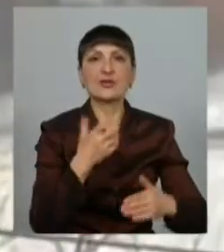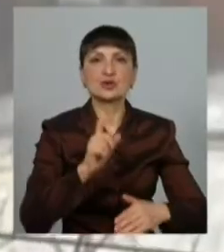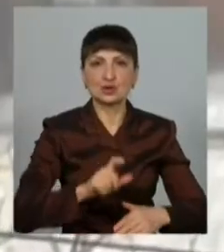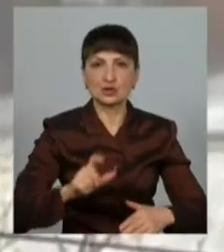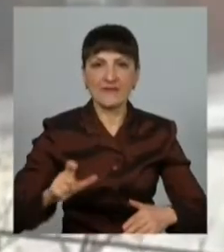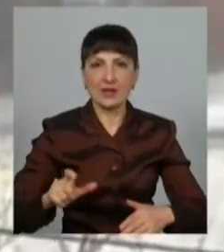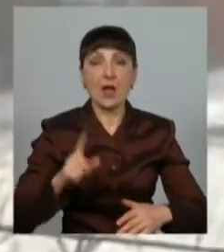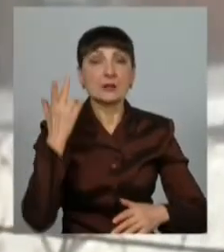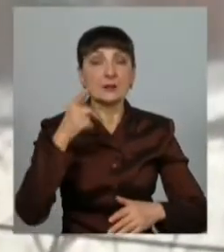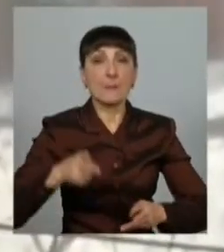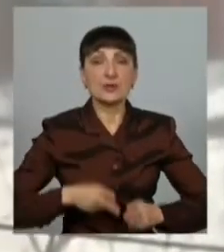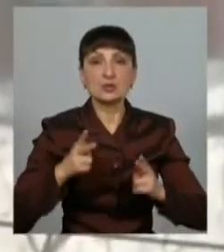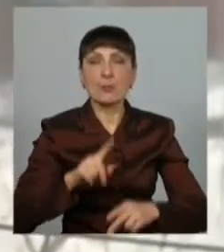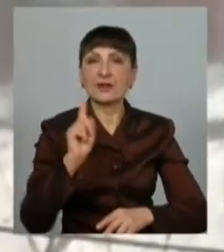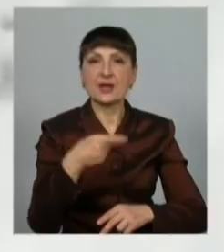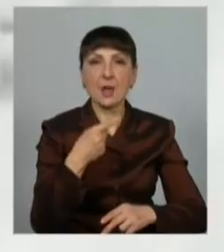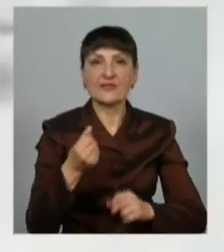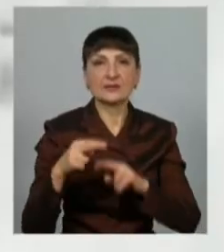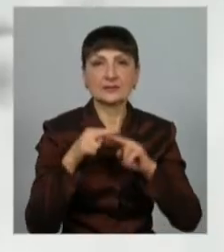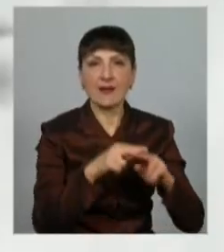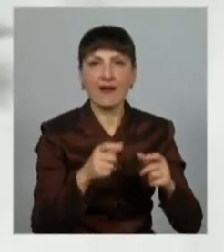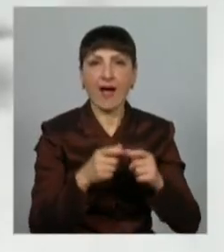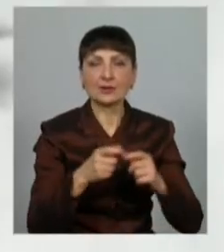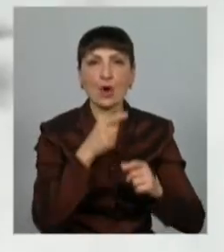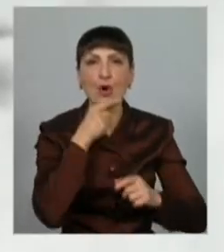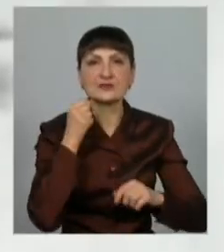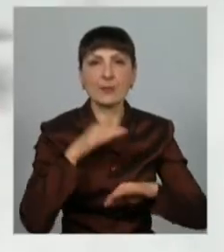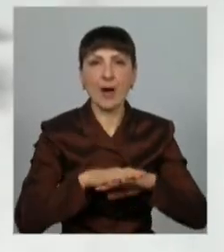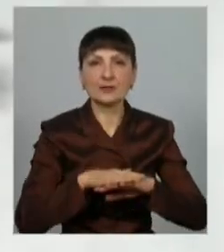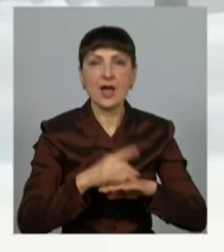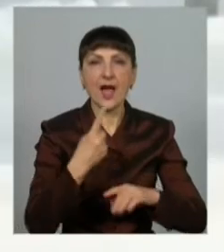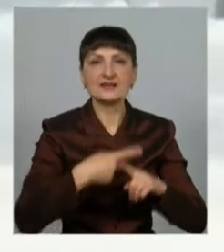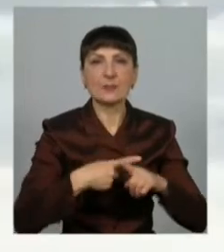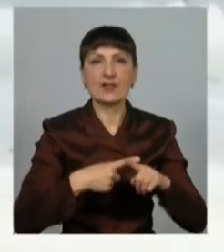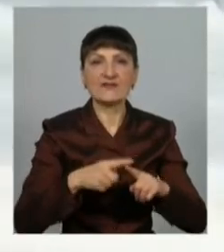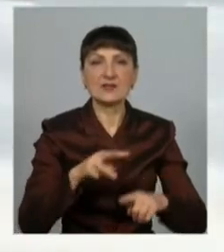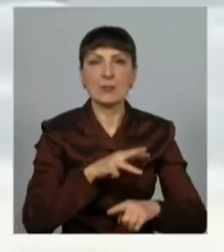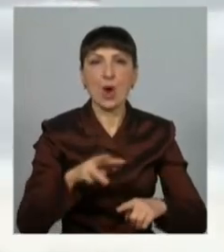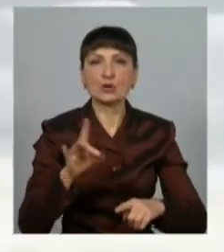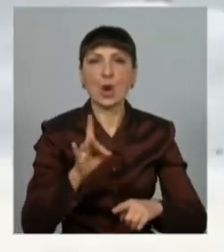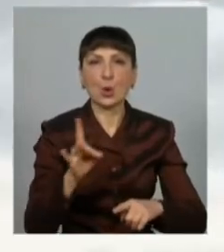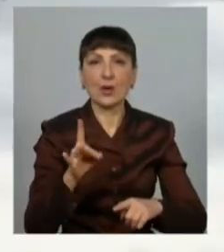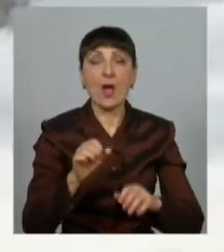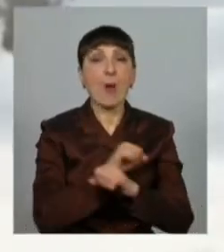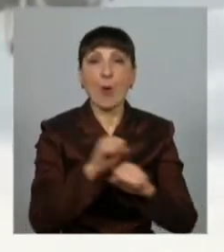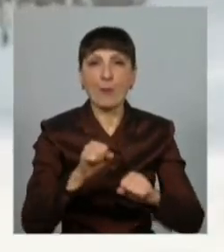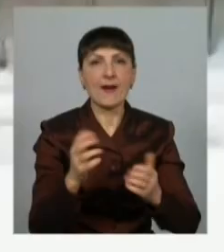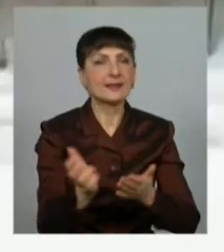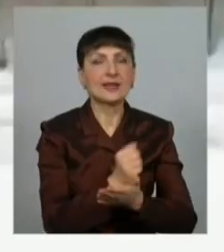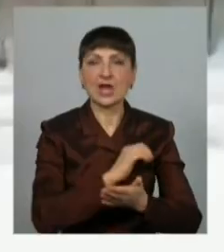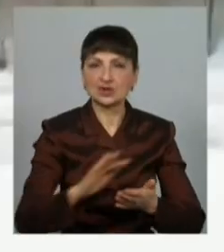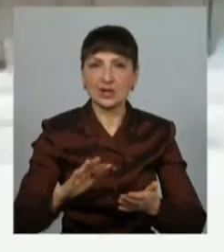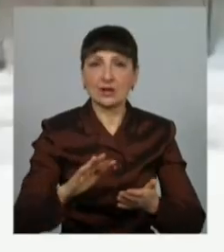человек. Тогда злоумышленники потребовали перевести на карту российского банка почти 1,5 миллиона рублей. В итоге бомбу так и не нашли.